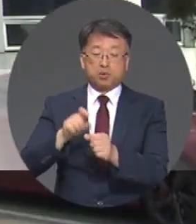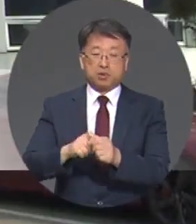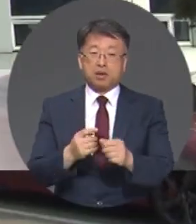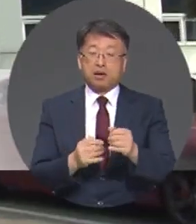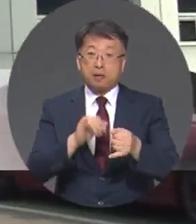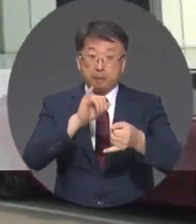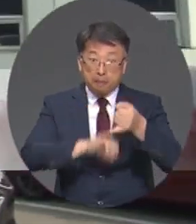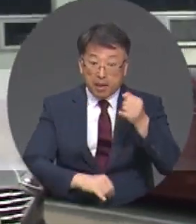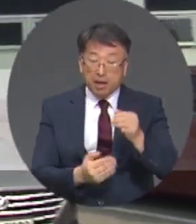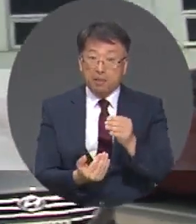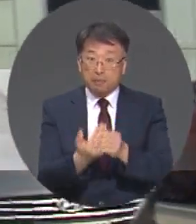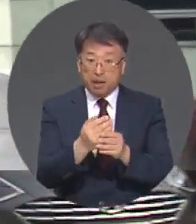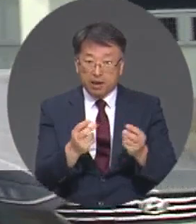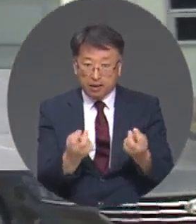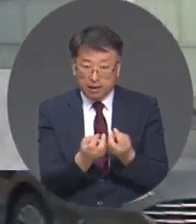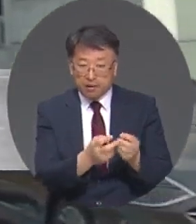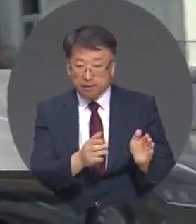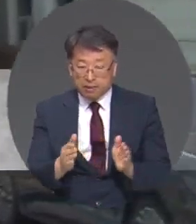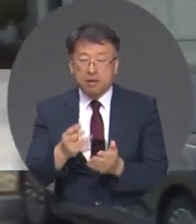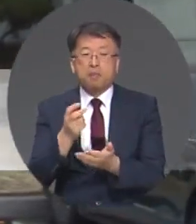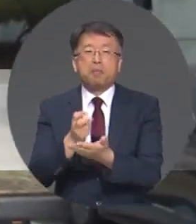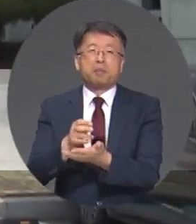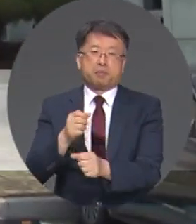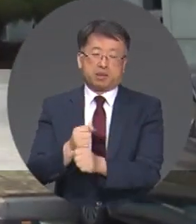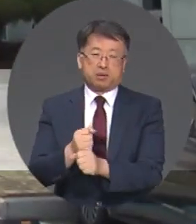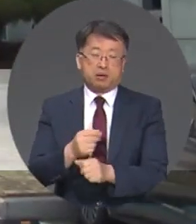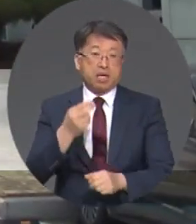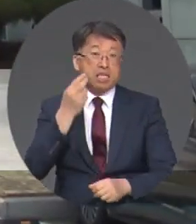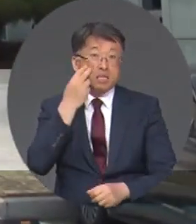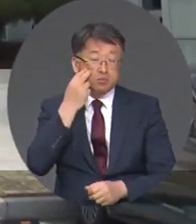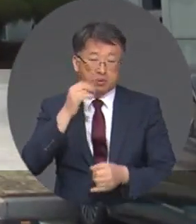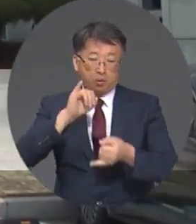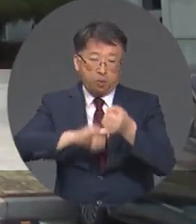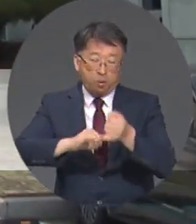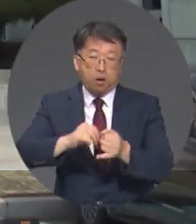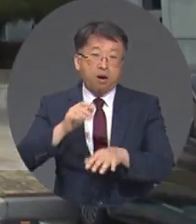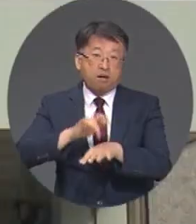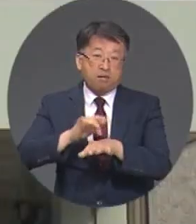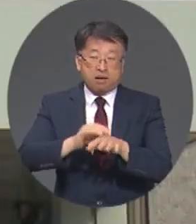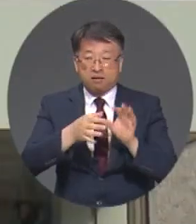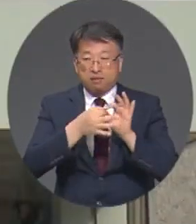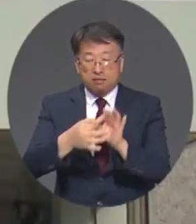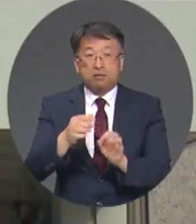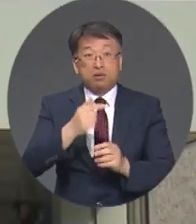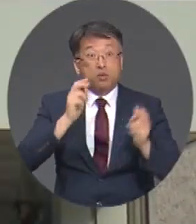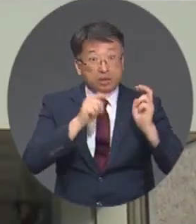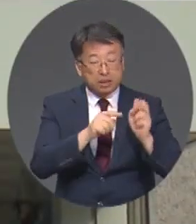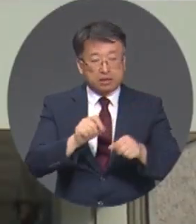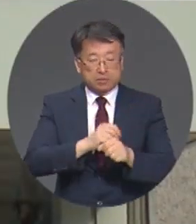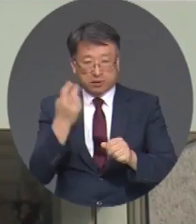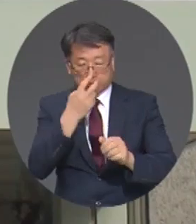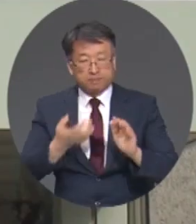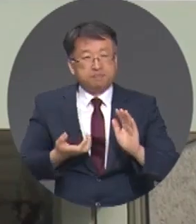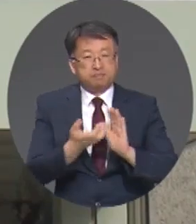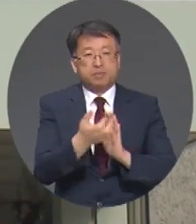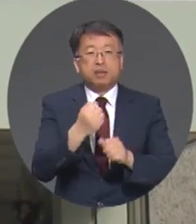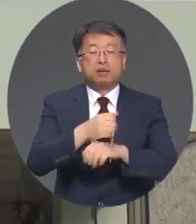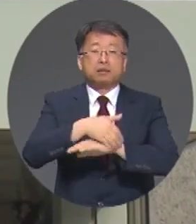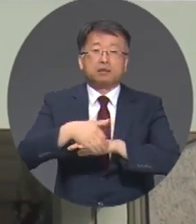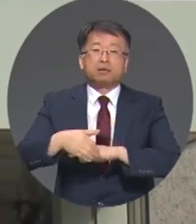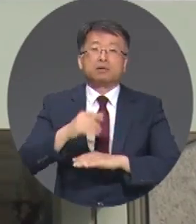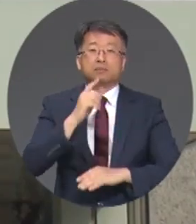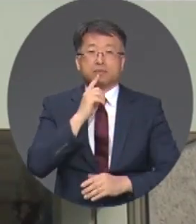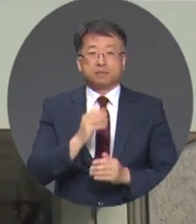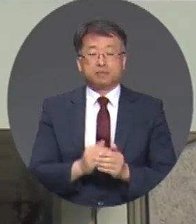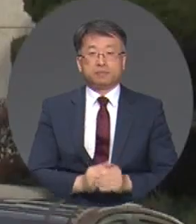사건 처리지침을 마련해 시행하고 고의적이고 상습적인 임금체불 기업에 대한 특별 근로 감독도 실시할